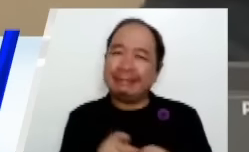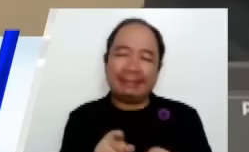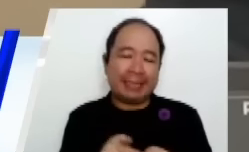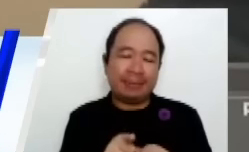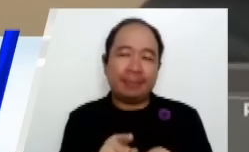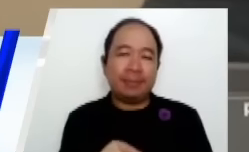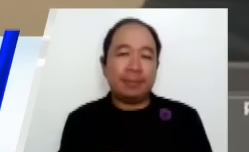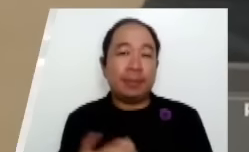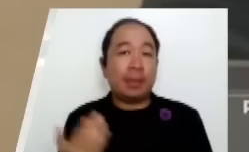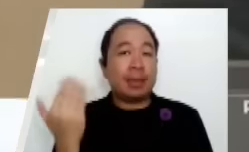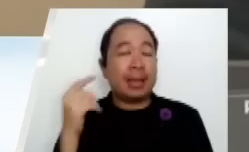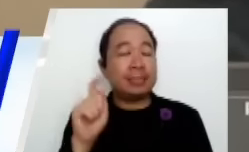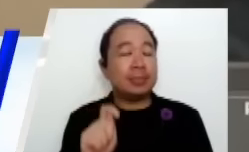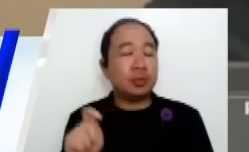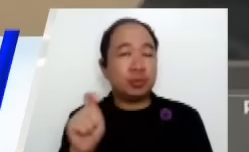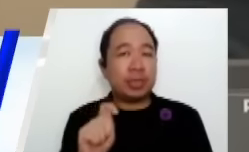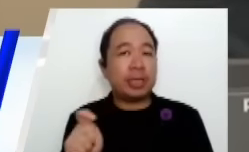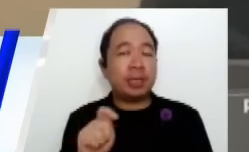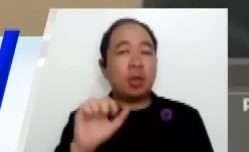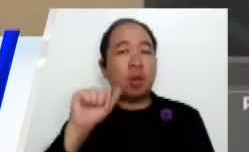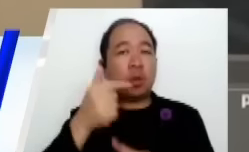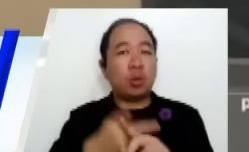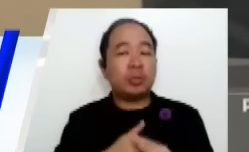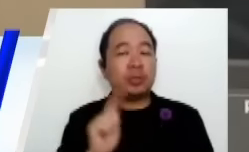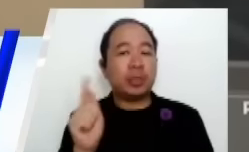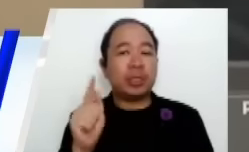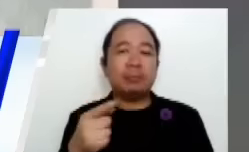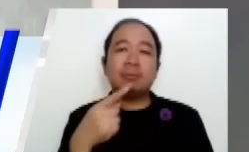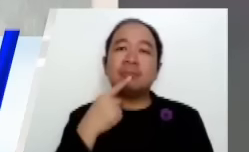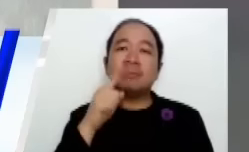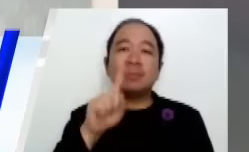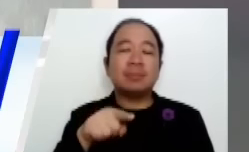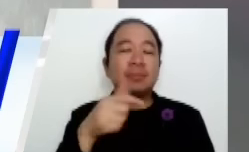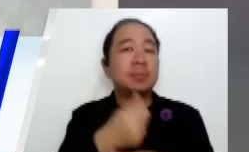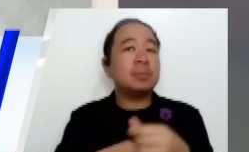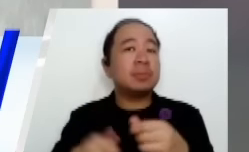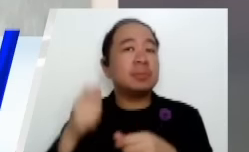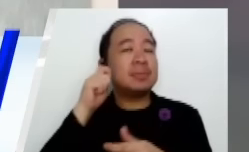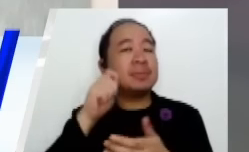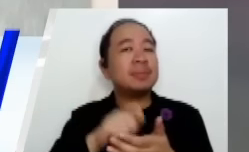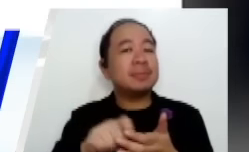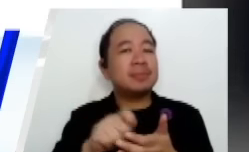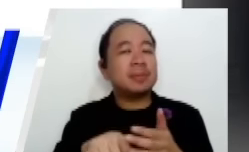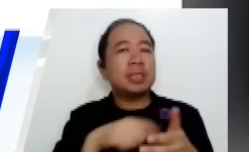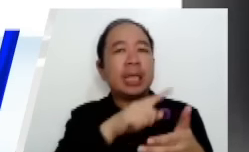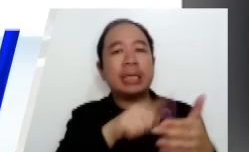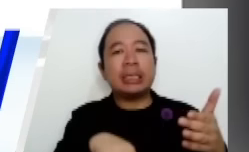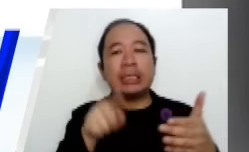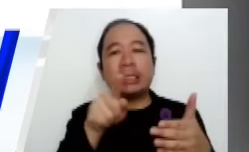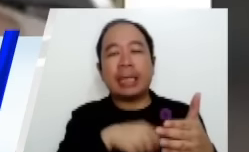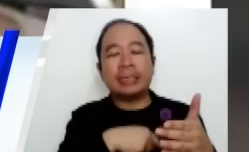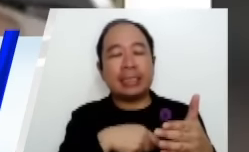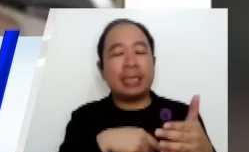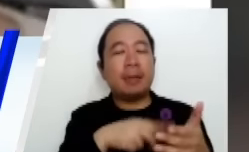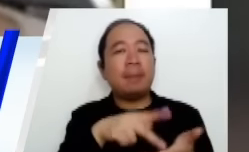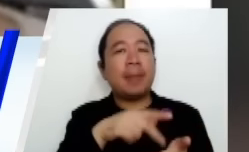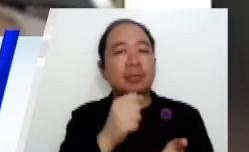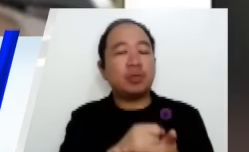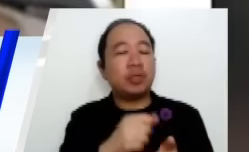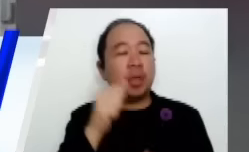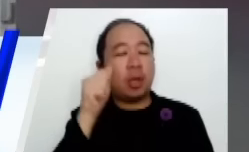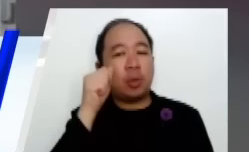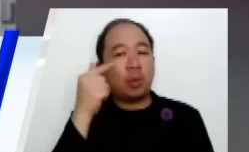August 20 iniutos ni executive secretary Lucas bersamin ang pagkansela ng passport ni guo at ng mga kapatid niyang sina Sheila at